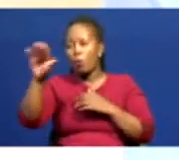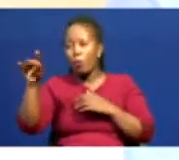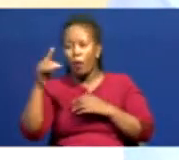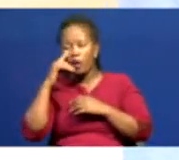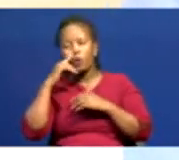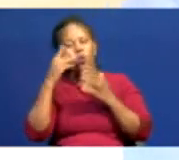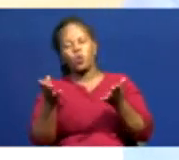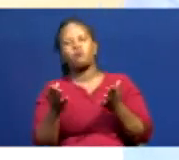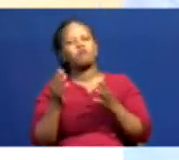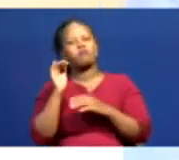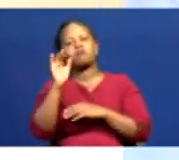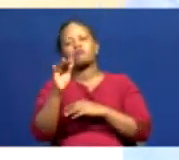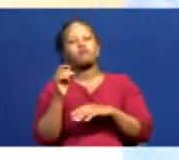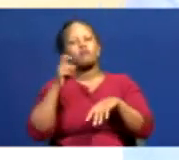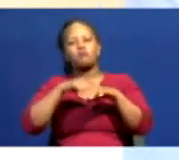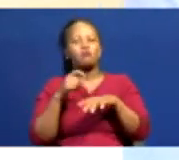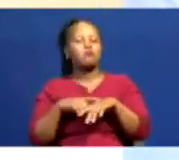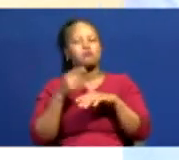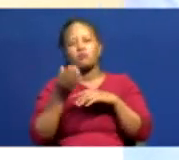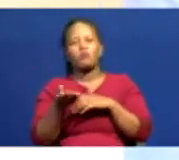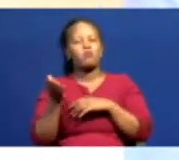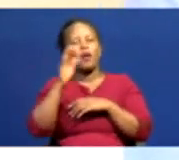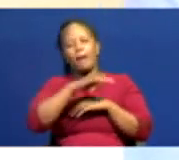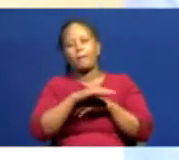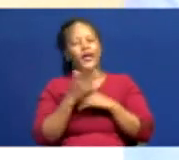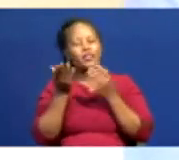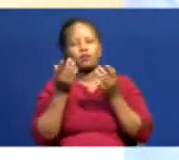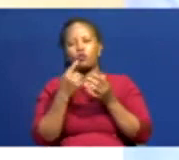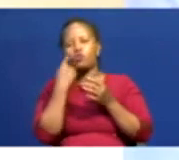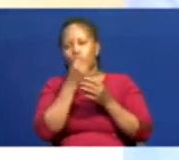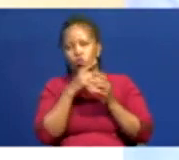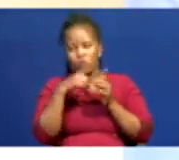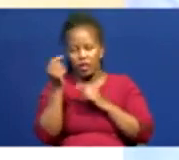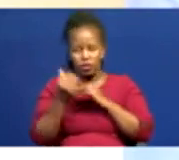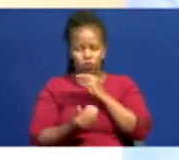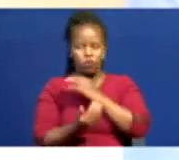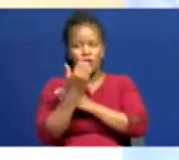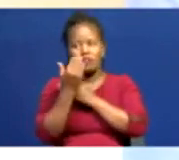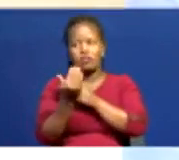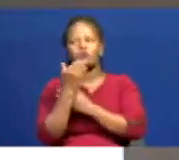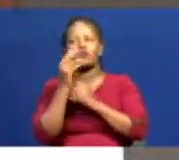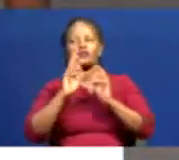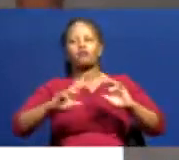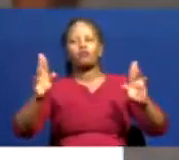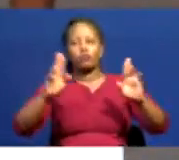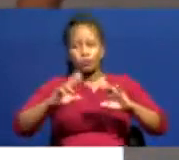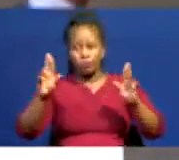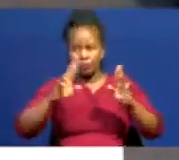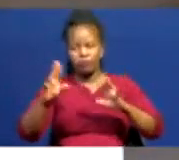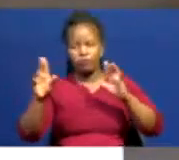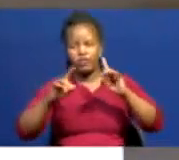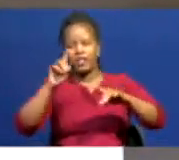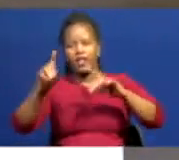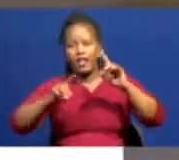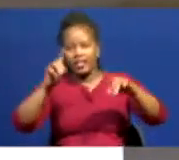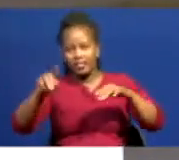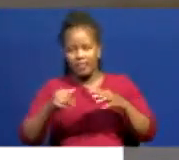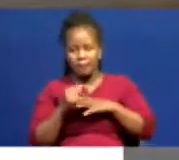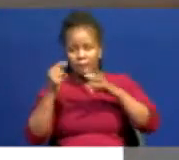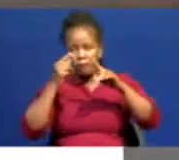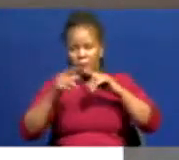home during the panic yesterday or this morning, returning to school to prepare for the exam. Hata hivyo, uchunguzi wa